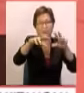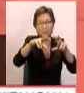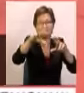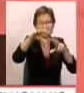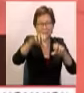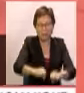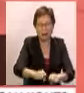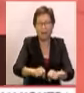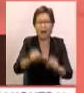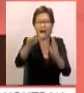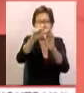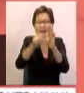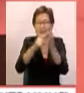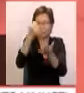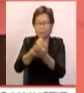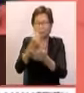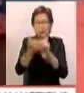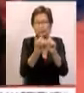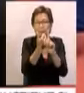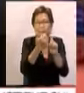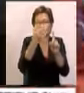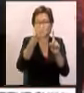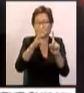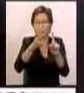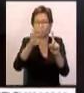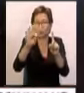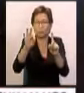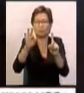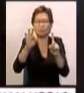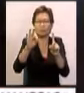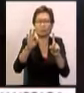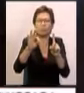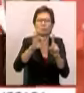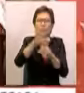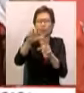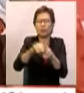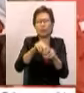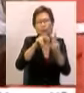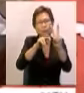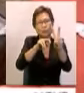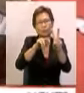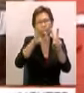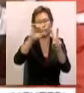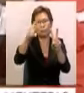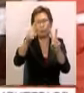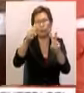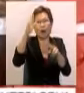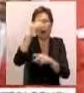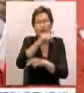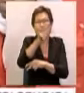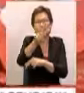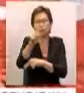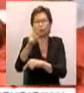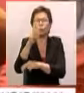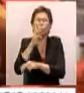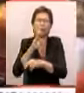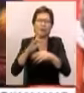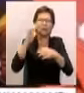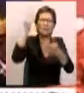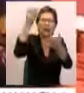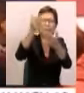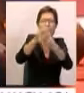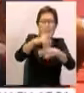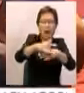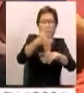bawah Akta Imigresen 1959-63 melibatkan 210 lelaki dan 21 wanita sehingga awal